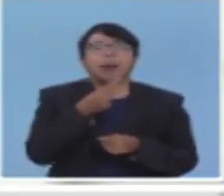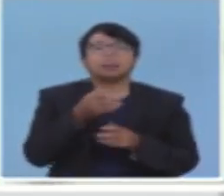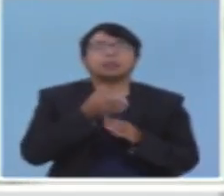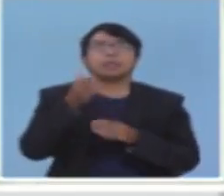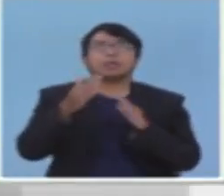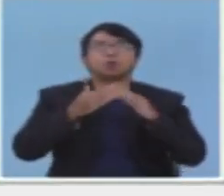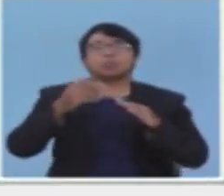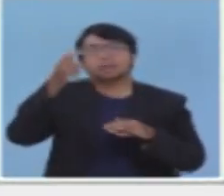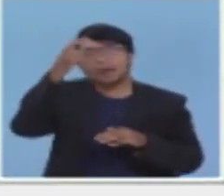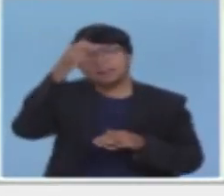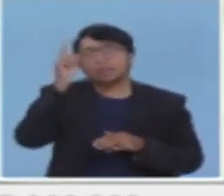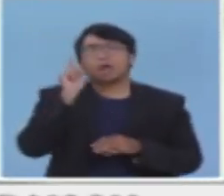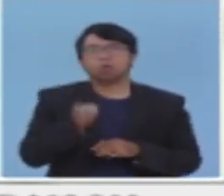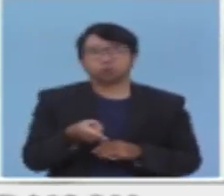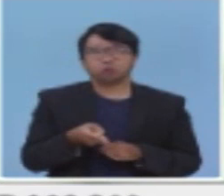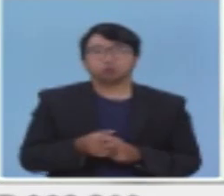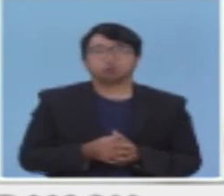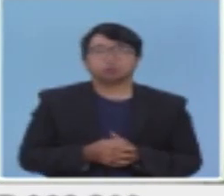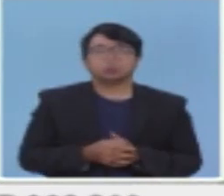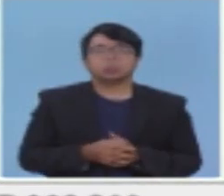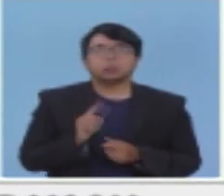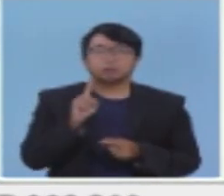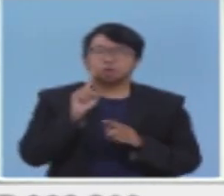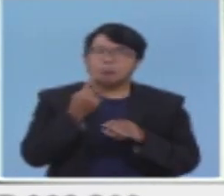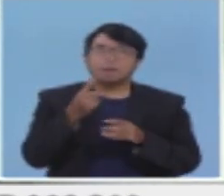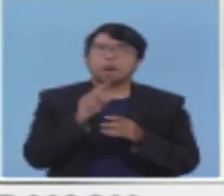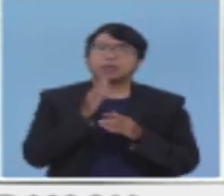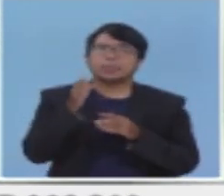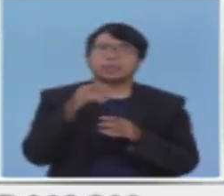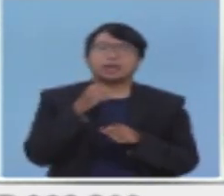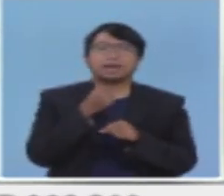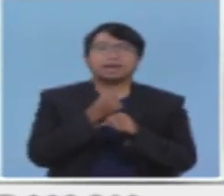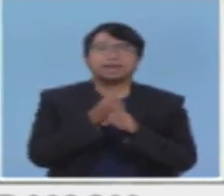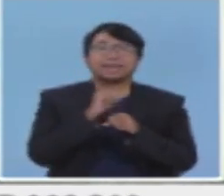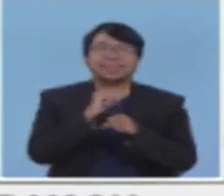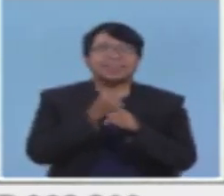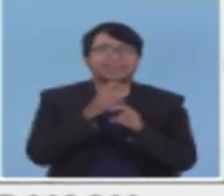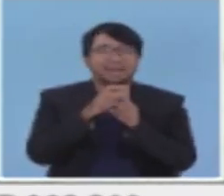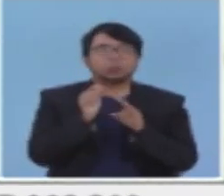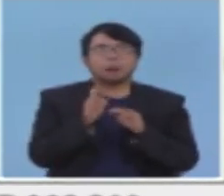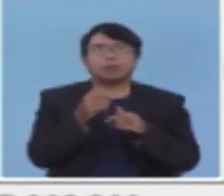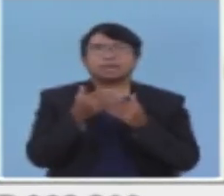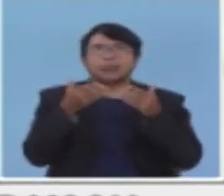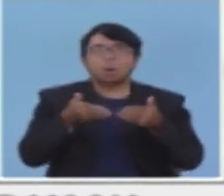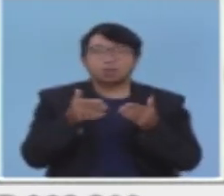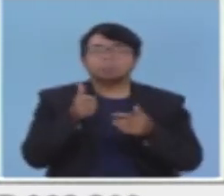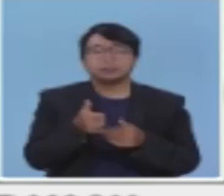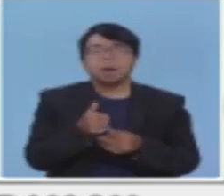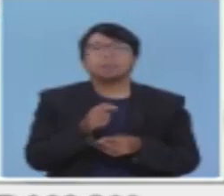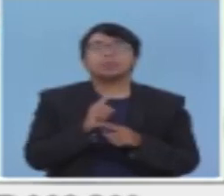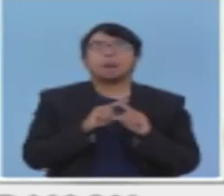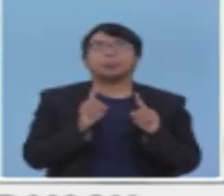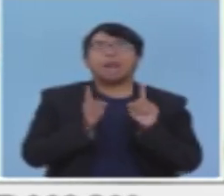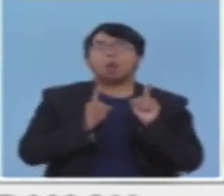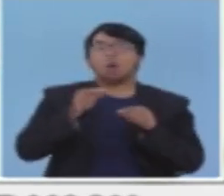rumah sakit, terutama untuk di IGD-nya untuk mendapatkan tata laksana segera. Namun untuk ibu hamil sendiri sebaiknya